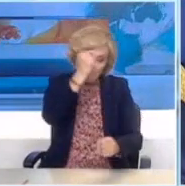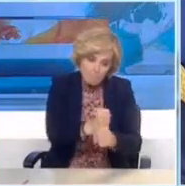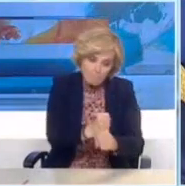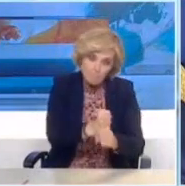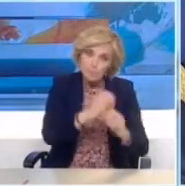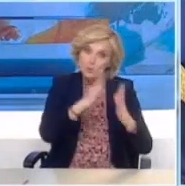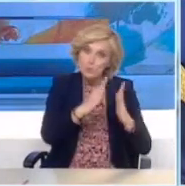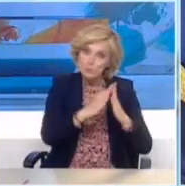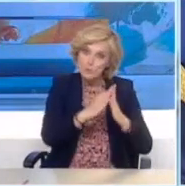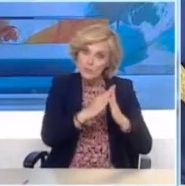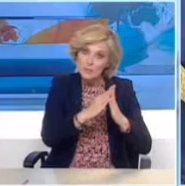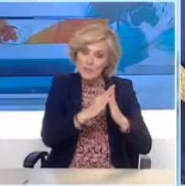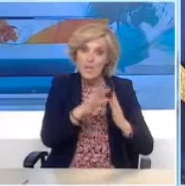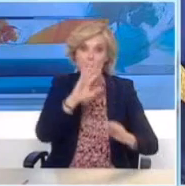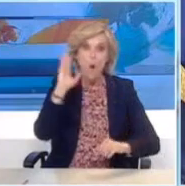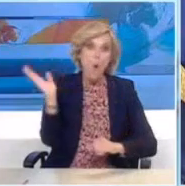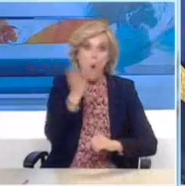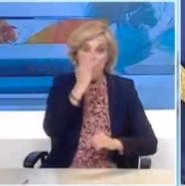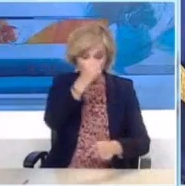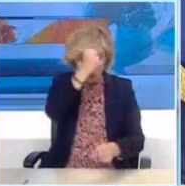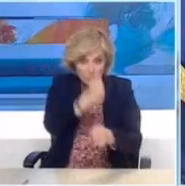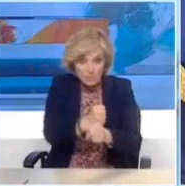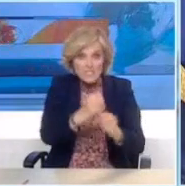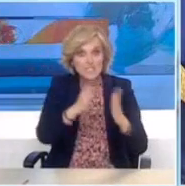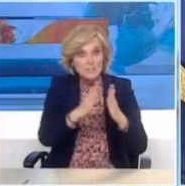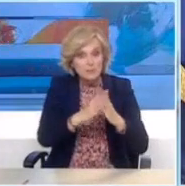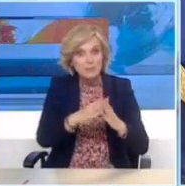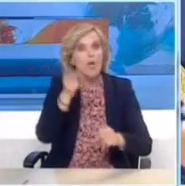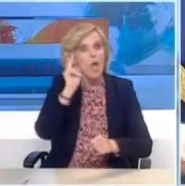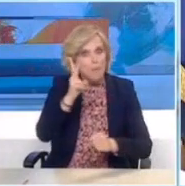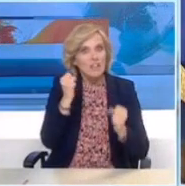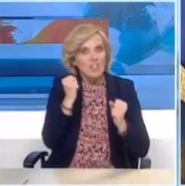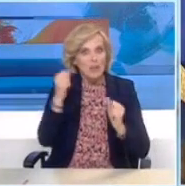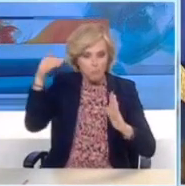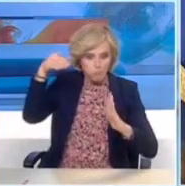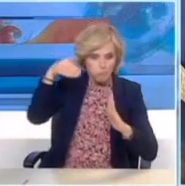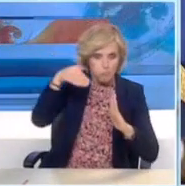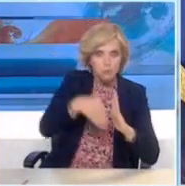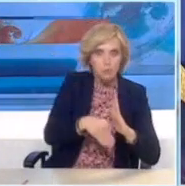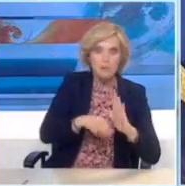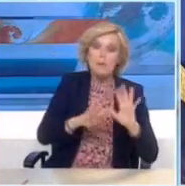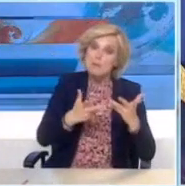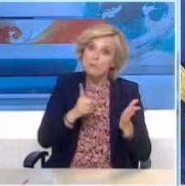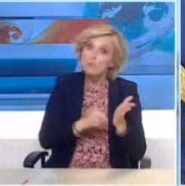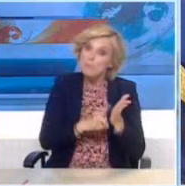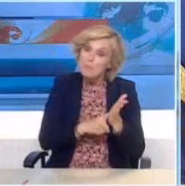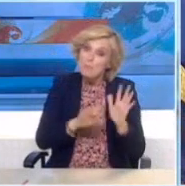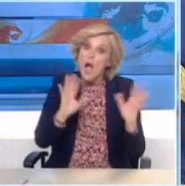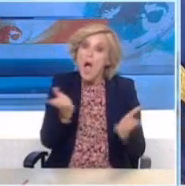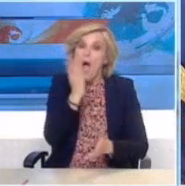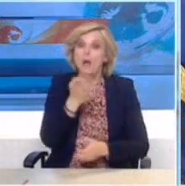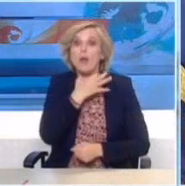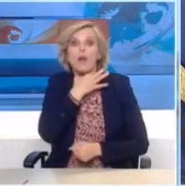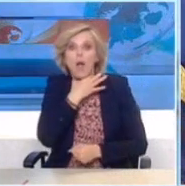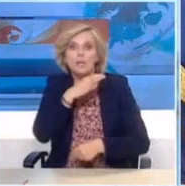Υπάρχουν θάνατοι ασθενών που ήταν είτε εκτός εντατικής είτε χωρίς υποκείμενα νοσήματα. Μήπως πρέπει να αλλάξει η οδηγία, μείνετε σπίτι, αν δεν ανήκετε